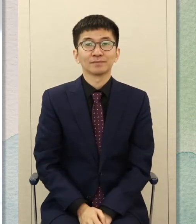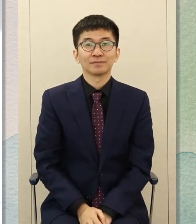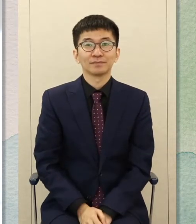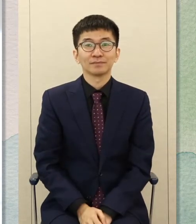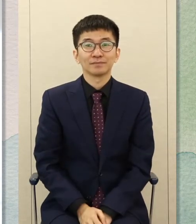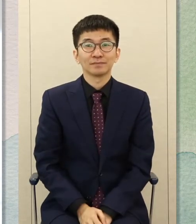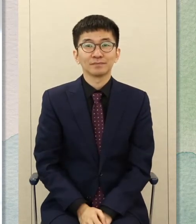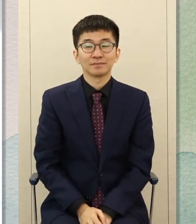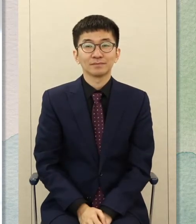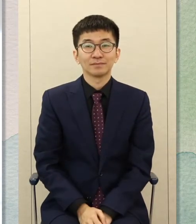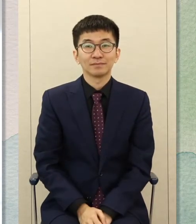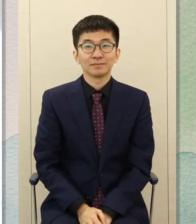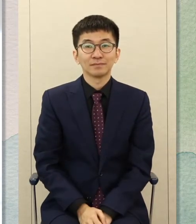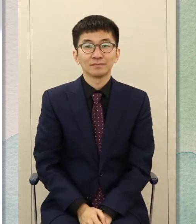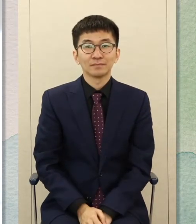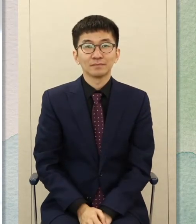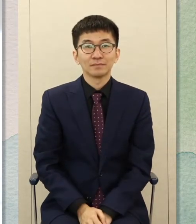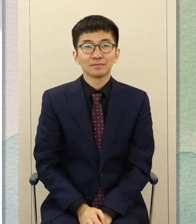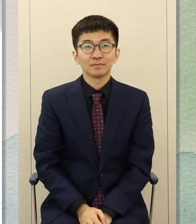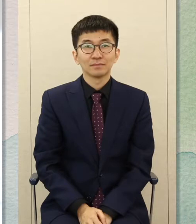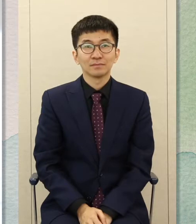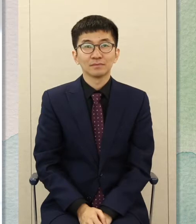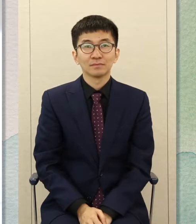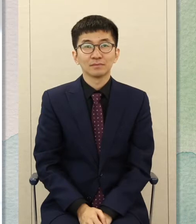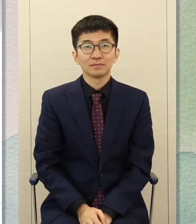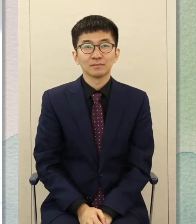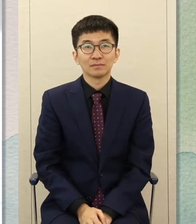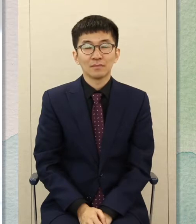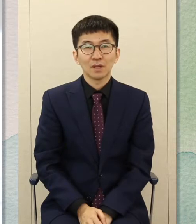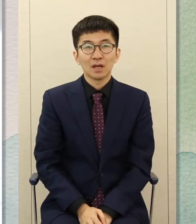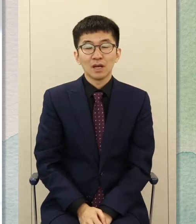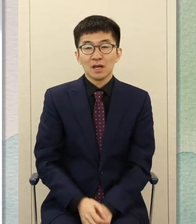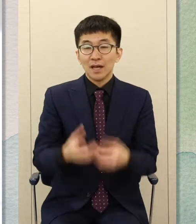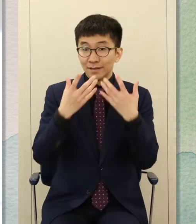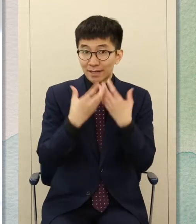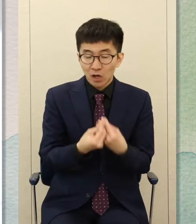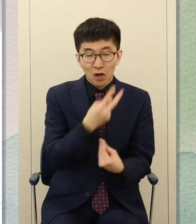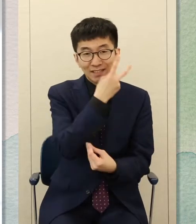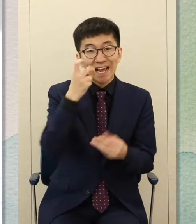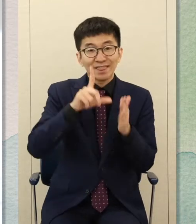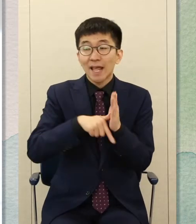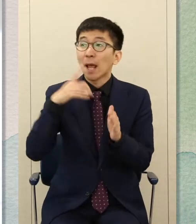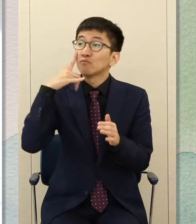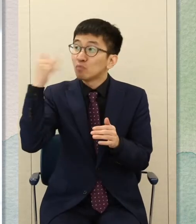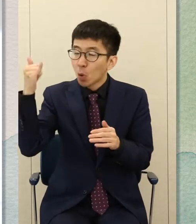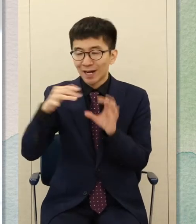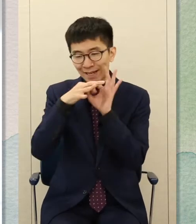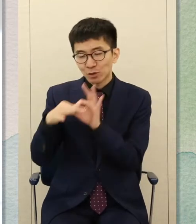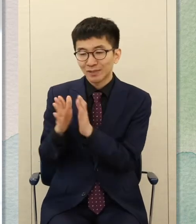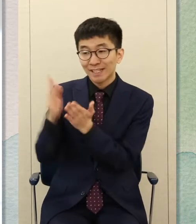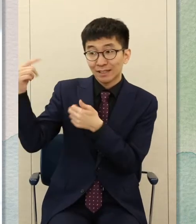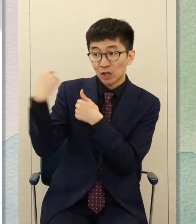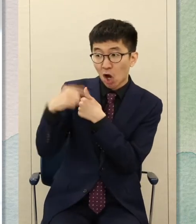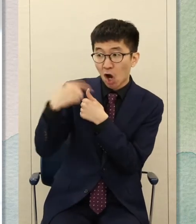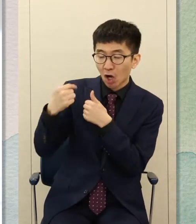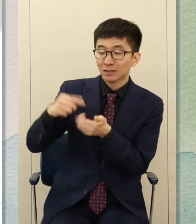나와 있습니다. 뭐냐? 배드타임 스토리를 많이 해준 애들은 나이가 들어서도 많이 읽어요.